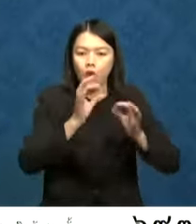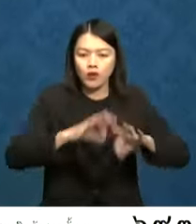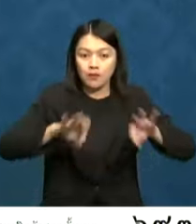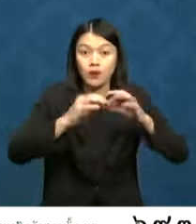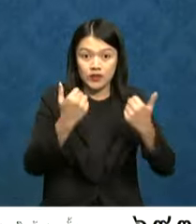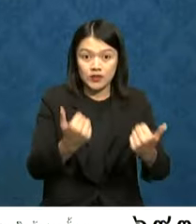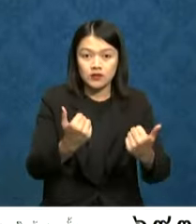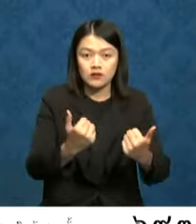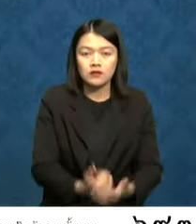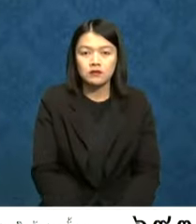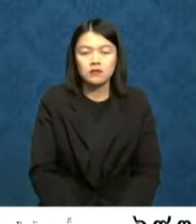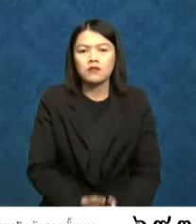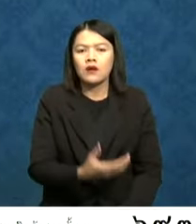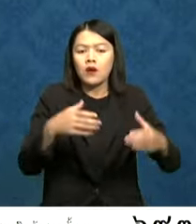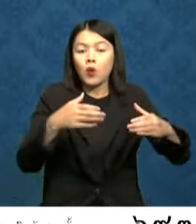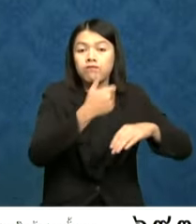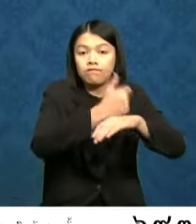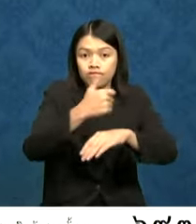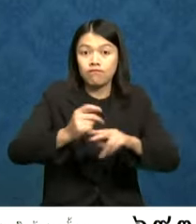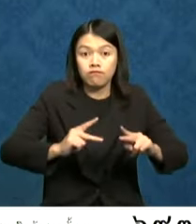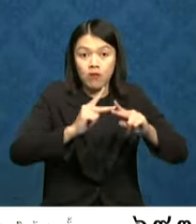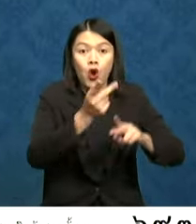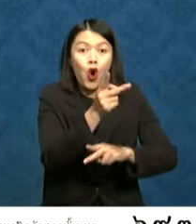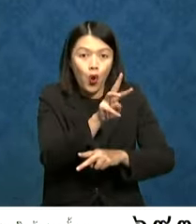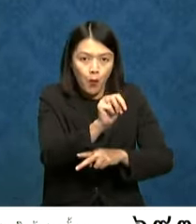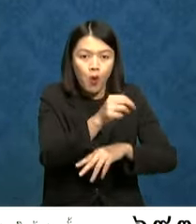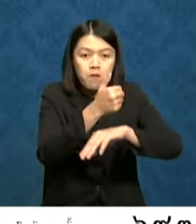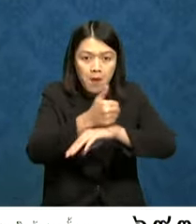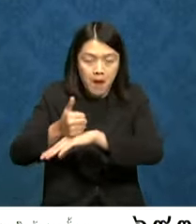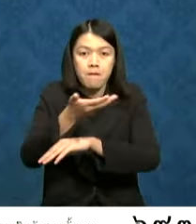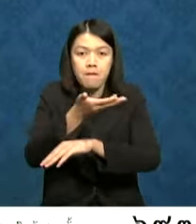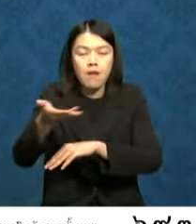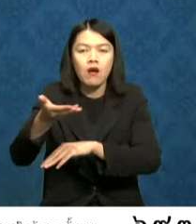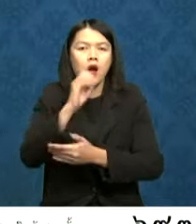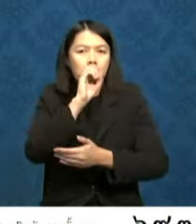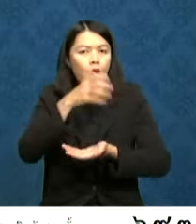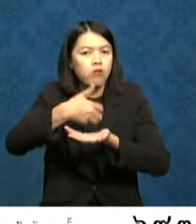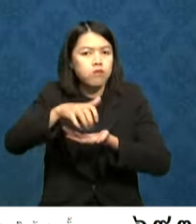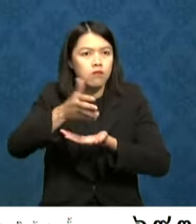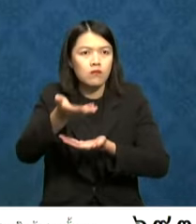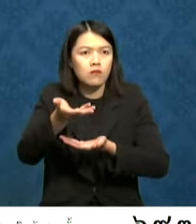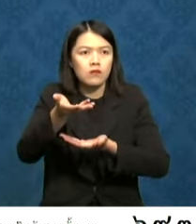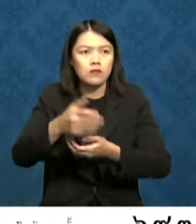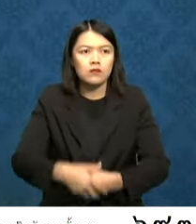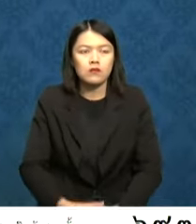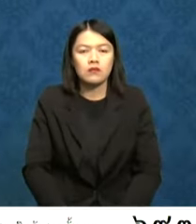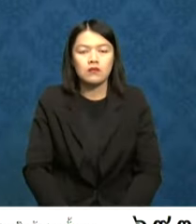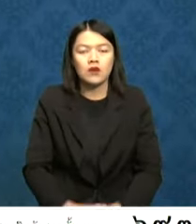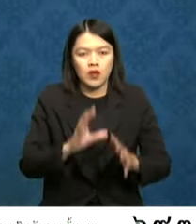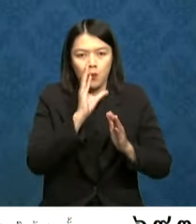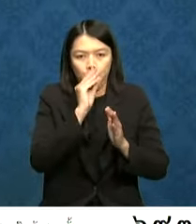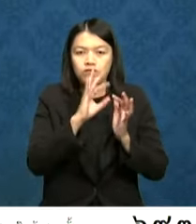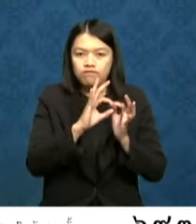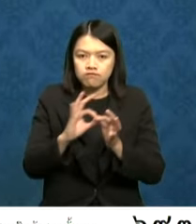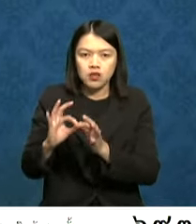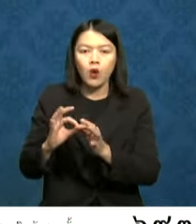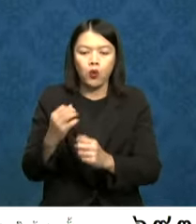นี้ในขณะที่คณะรัฐมนตรีมาแถลงนโยบายต่อรัฐสภาทุกคำพูดของท่านมีผลผูกมัด